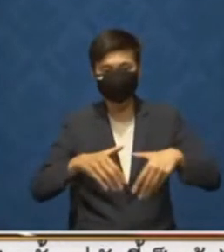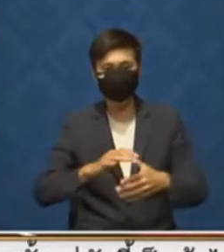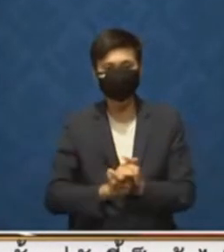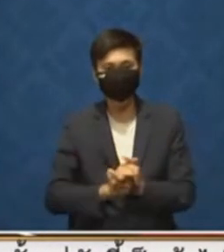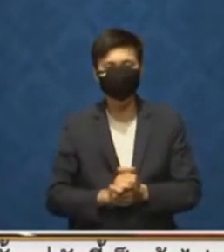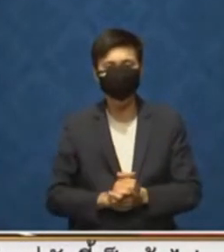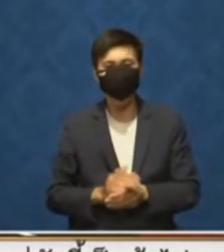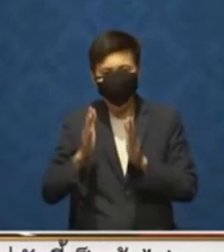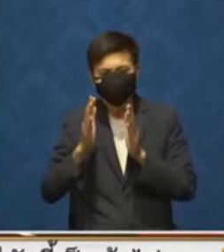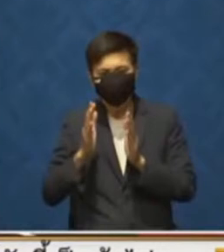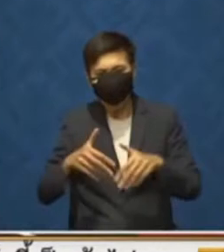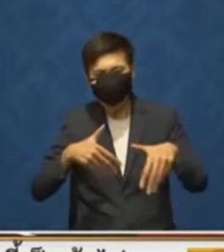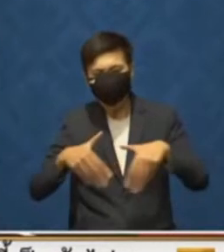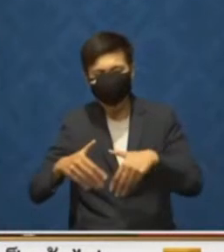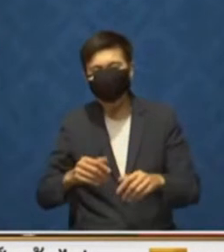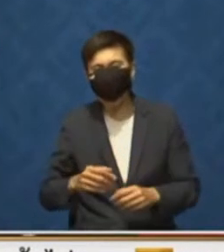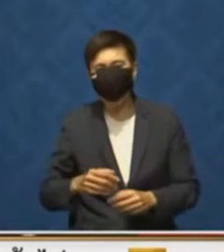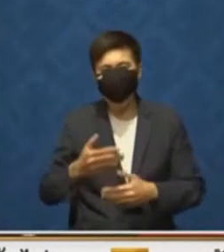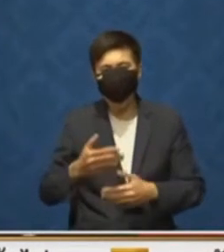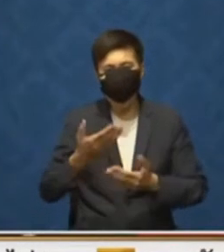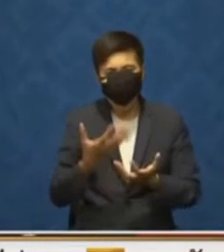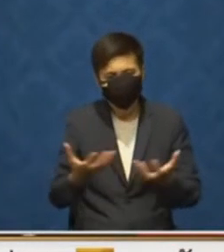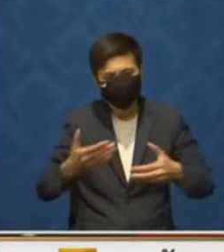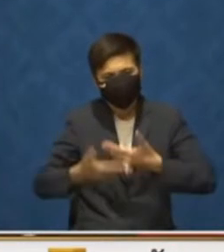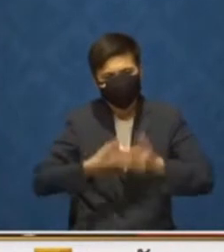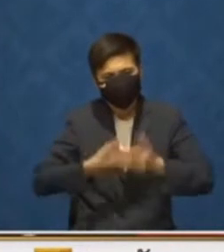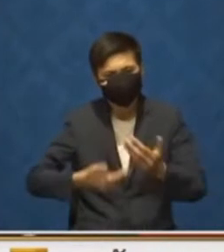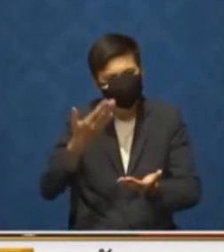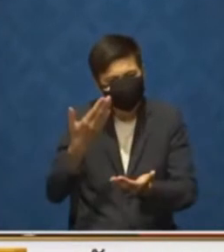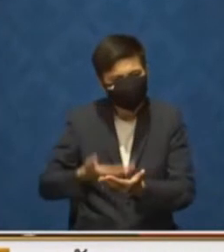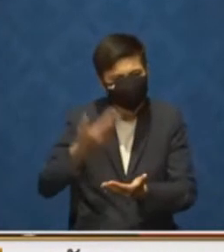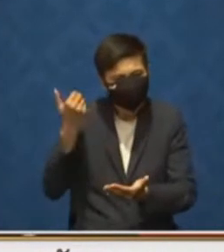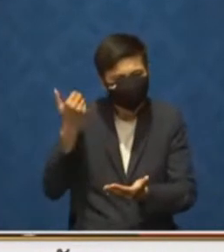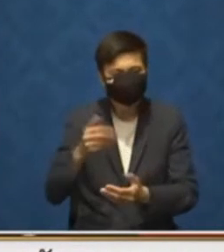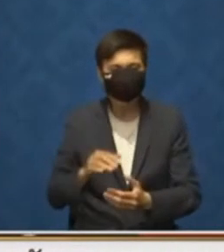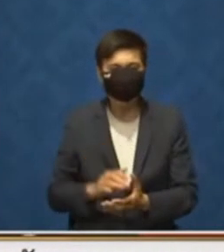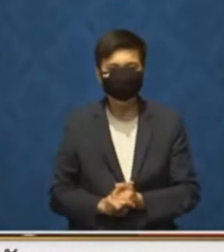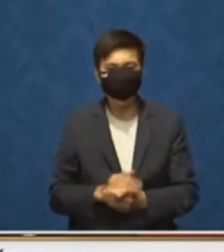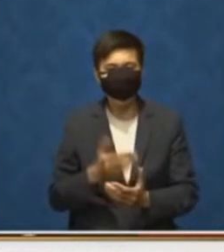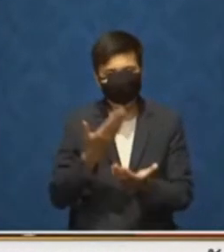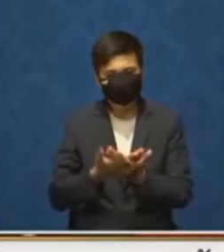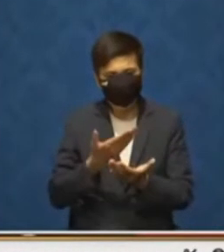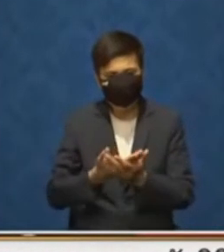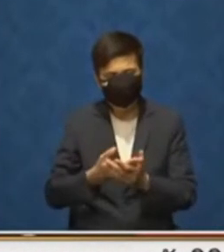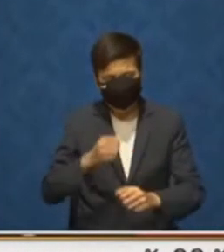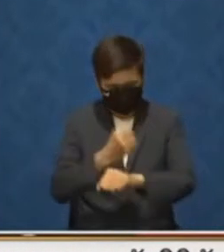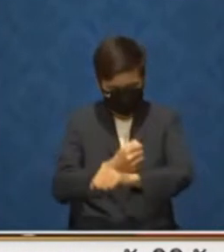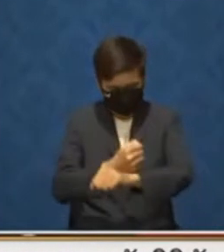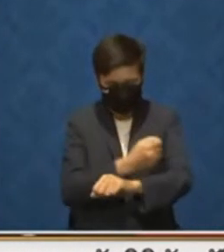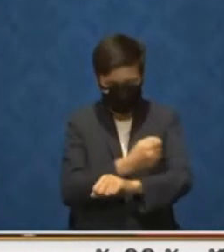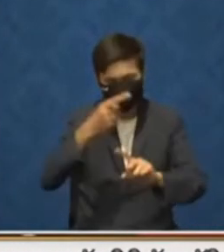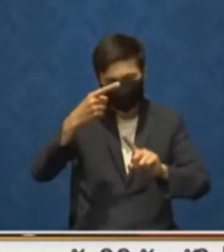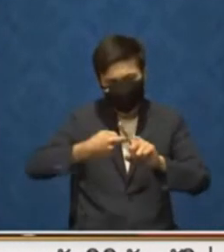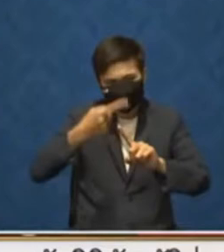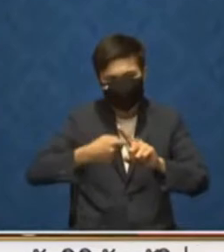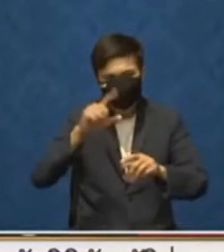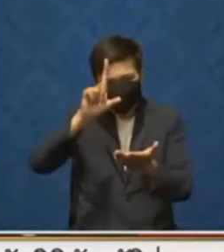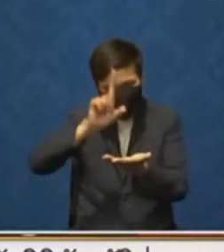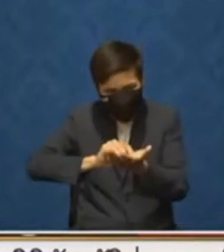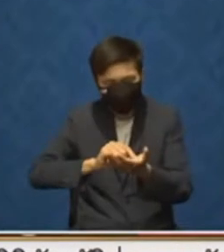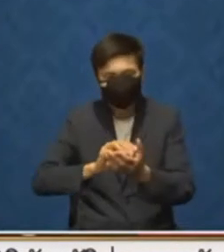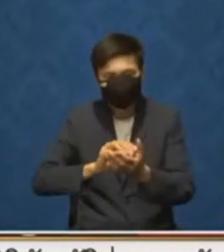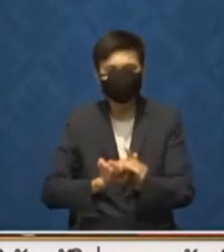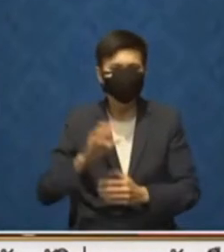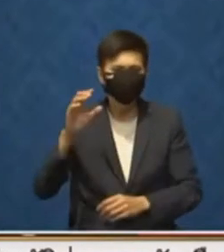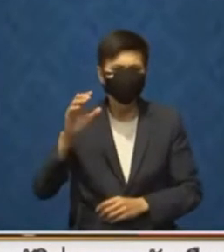ทุกข์ได้ยากข้าวยากหมากแพงของแพงค่าแรงถูกแล้วเราแบบมีผู้นำที่ไว้วางใจไม่ได้